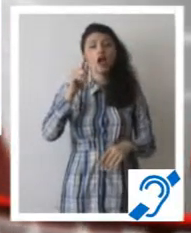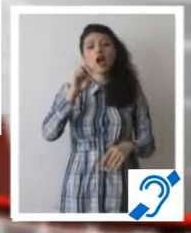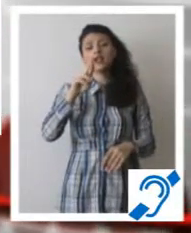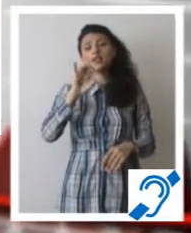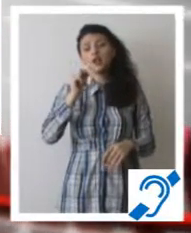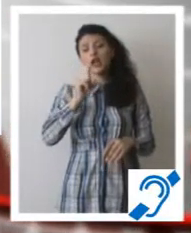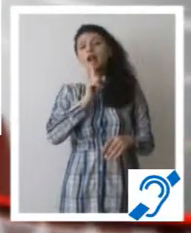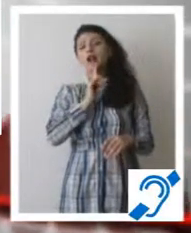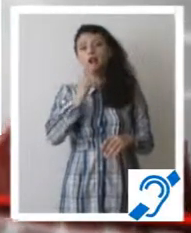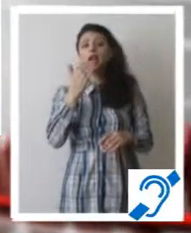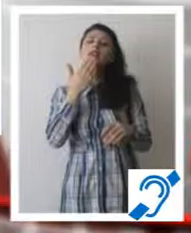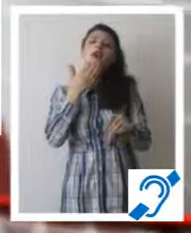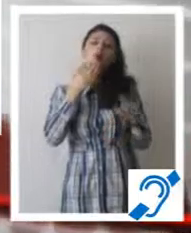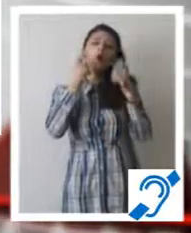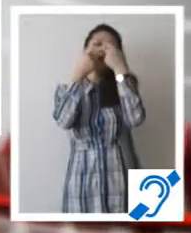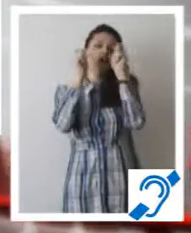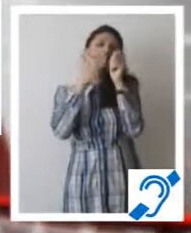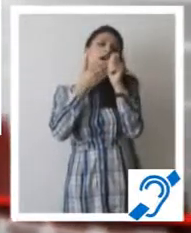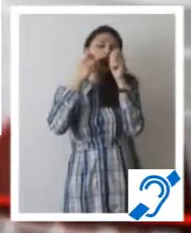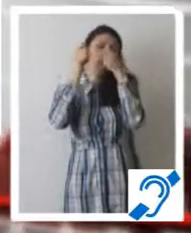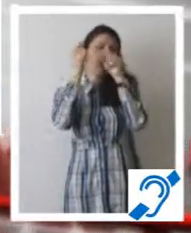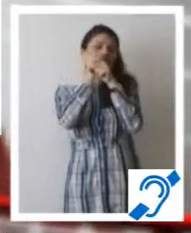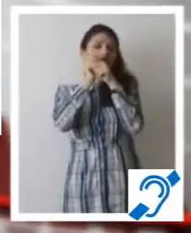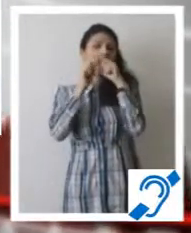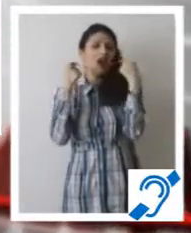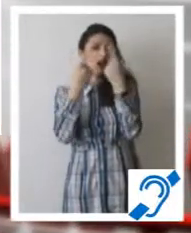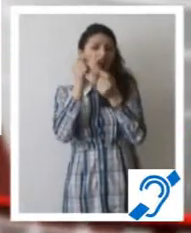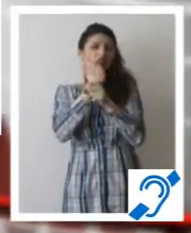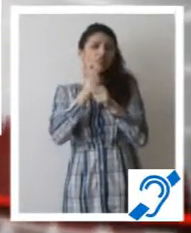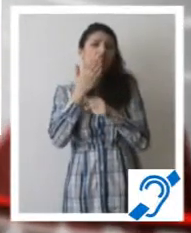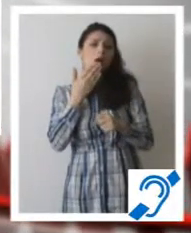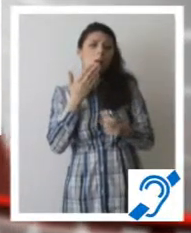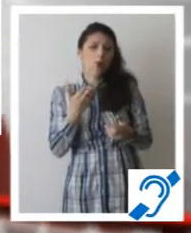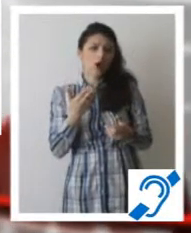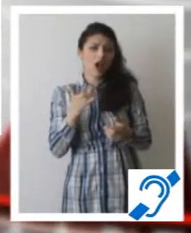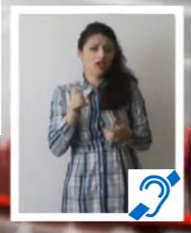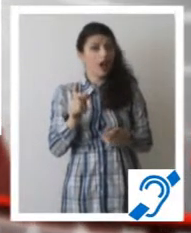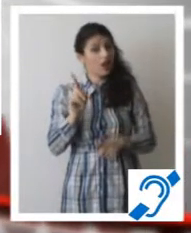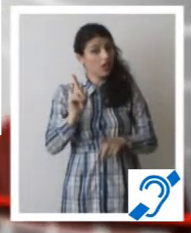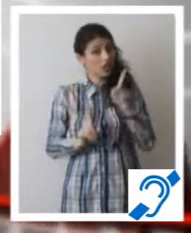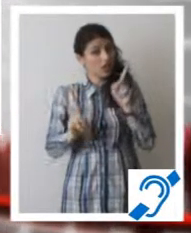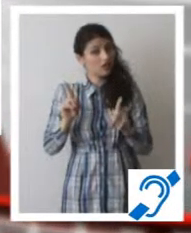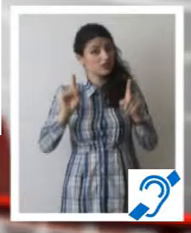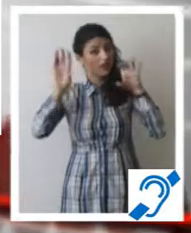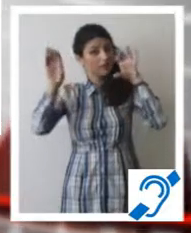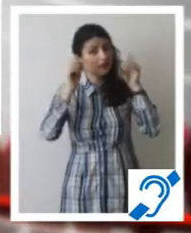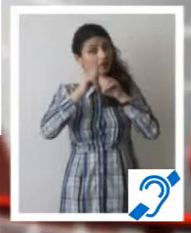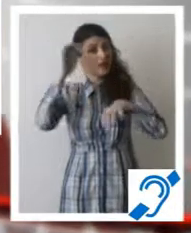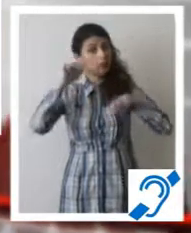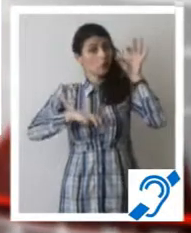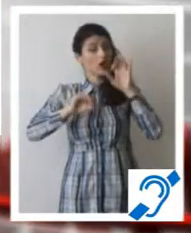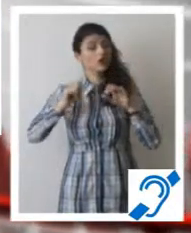noros care temporar va determina precipitații sub formă de ploaie și la munte, de